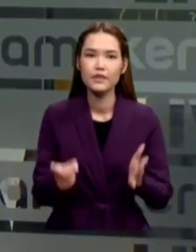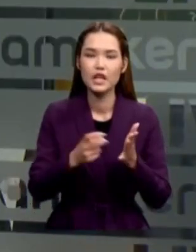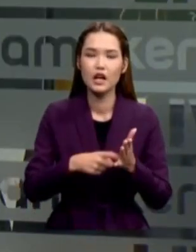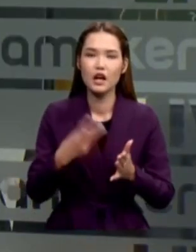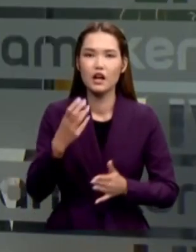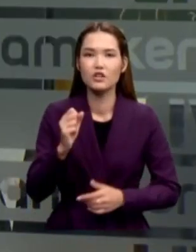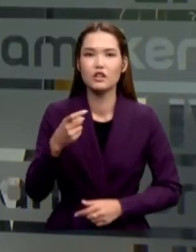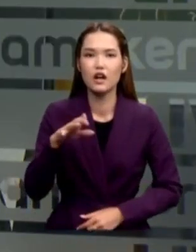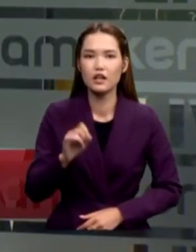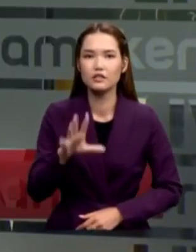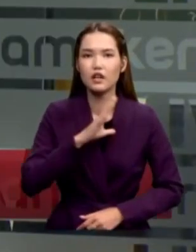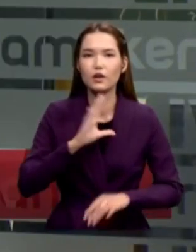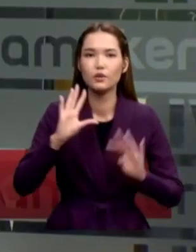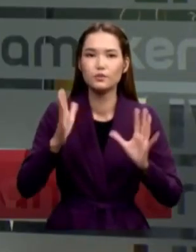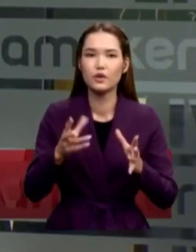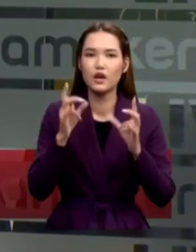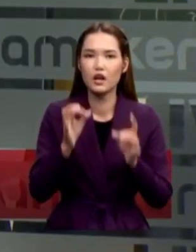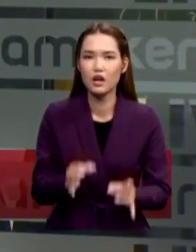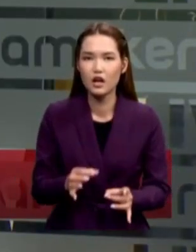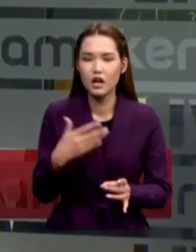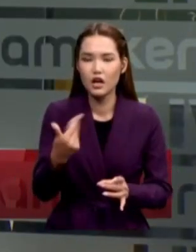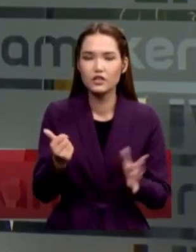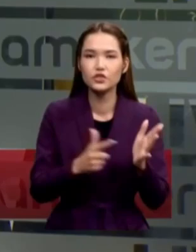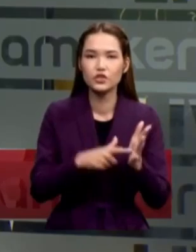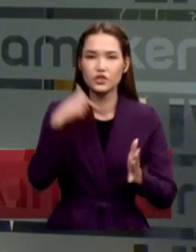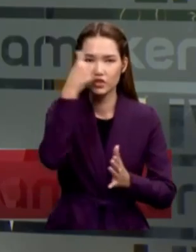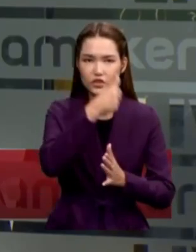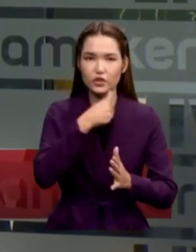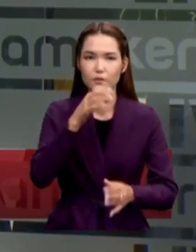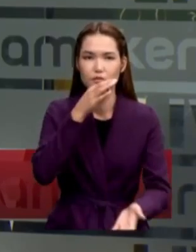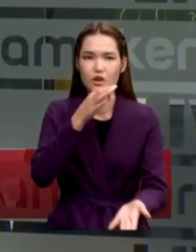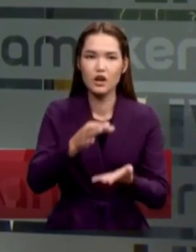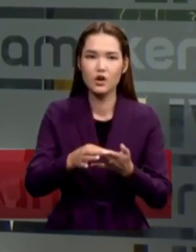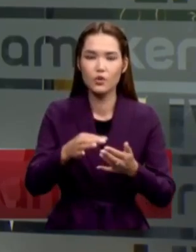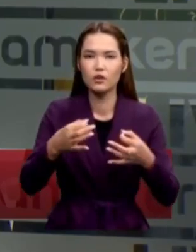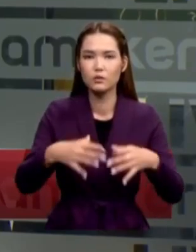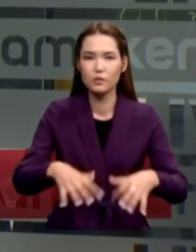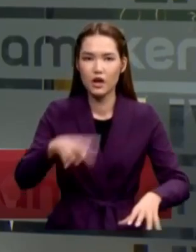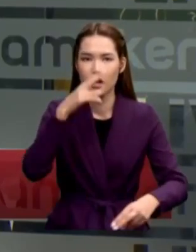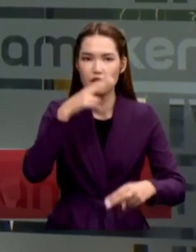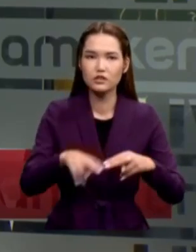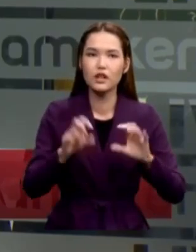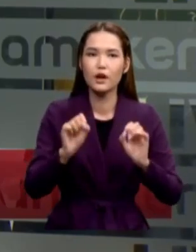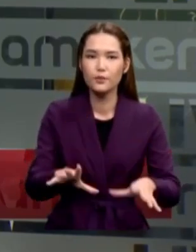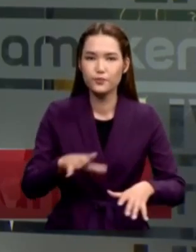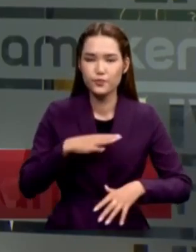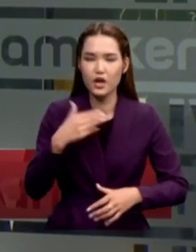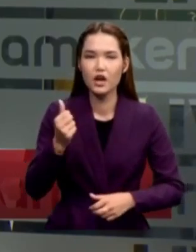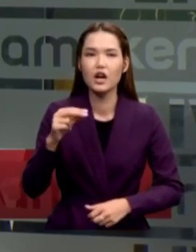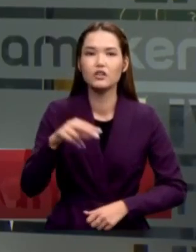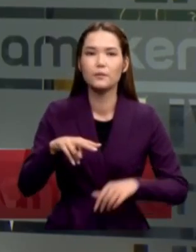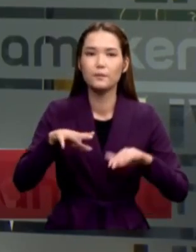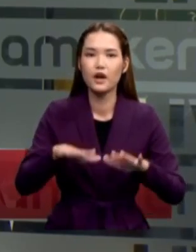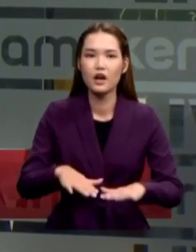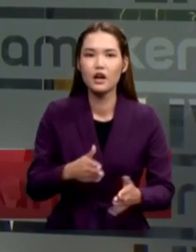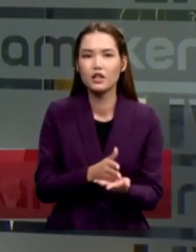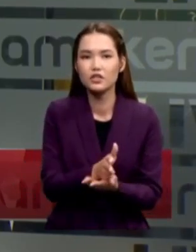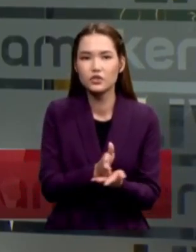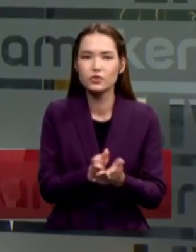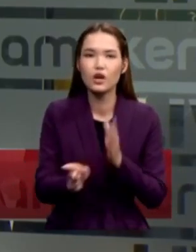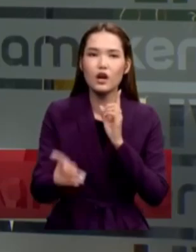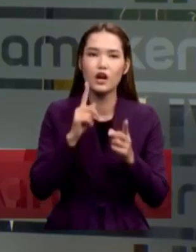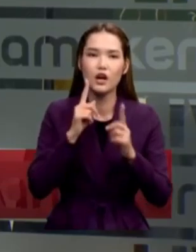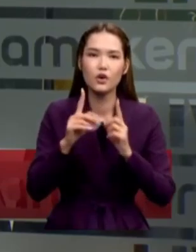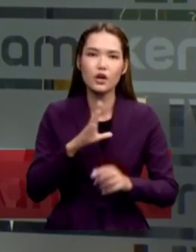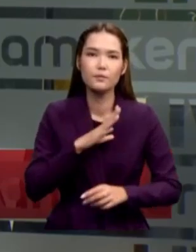Қарағандыдағы шахтада болған апатқа жауаптылар 7 жылға дейін бас бостандығынан айырылуы мүмкін. Төтенше жағдайға қатысты жан-жақты аудит жүргізуге